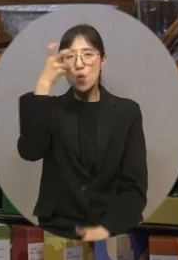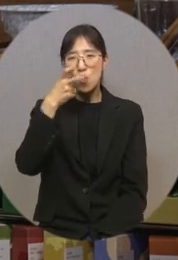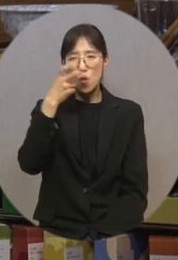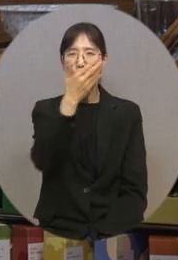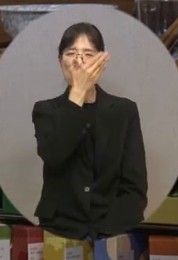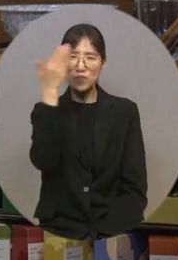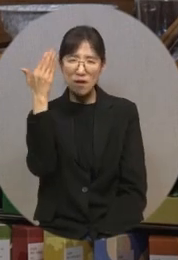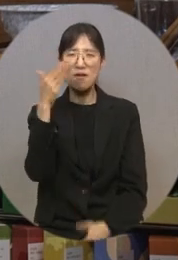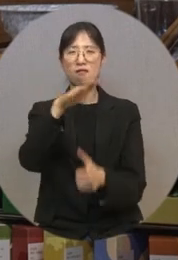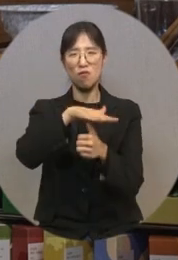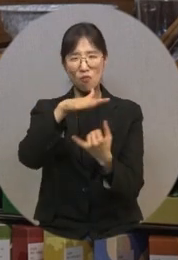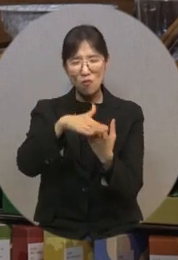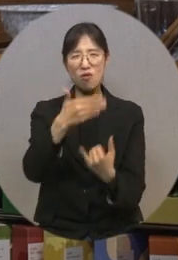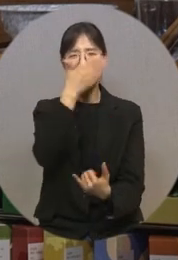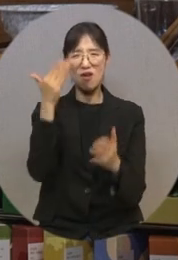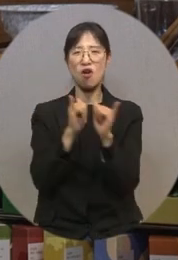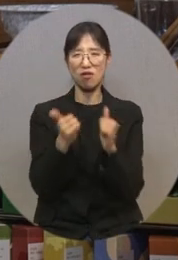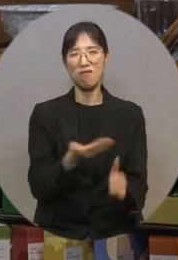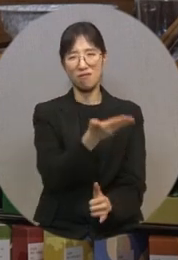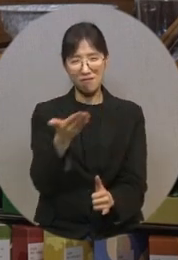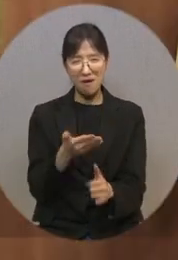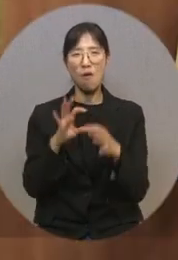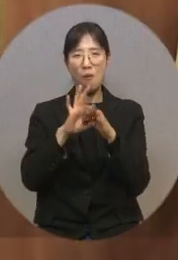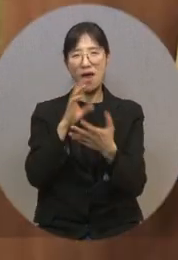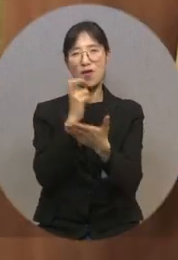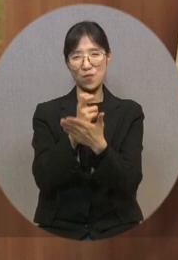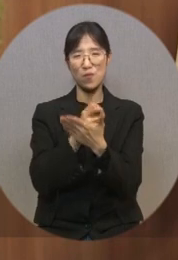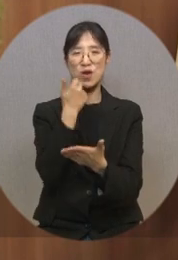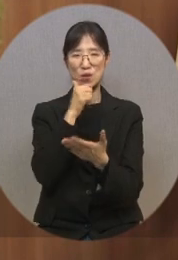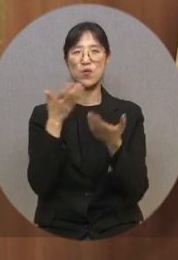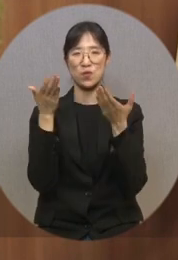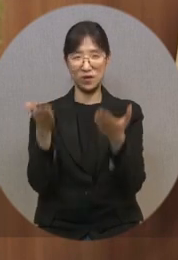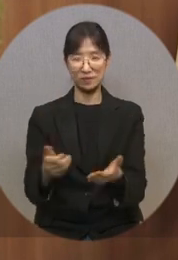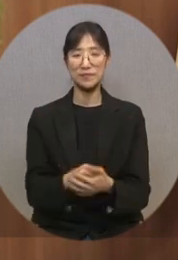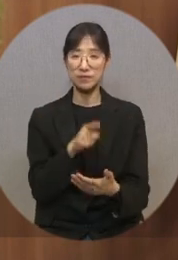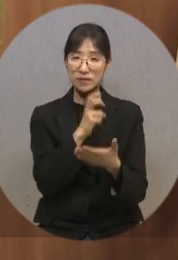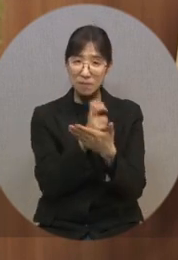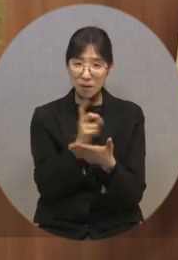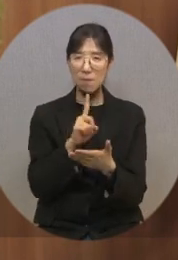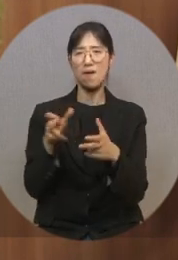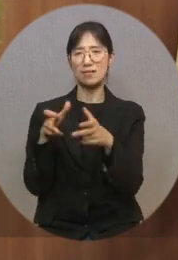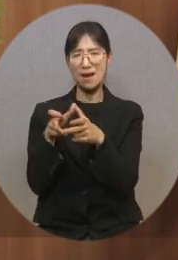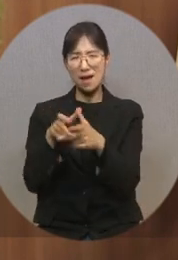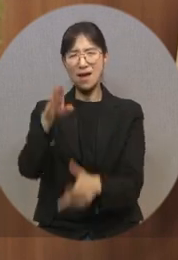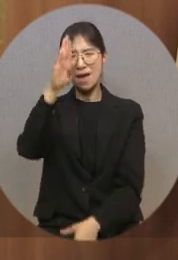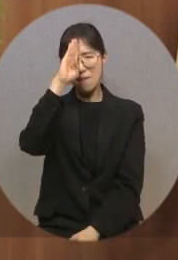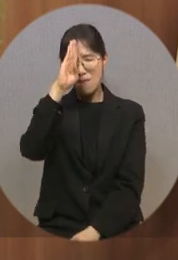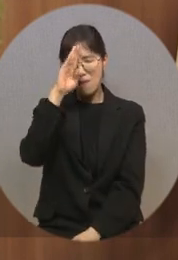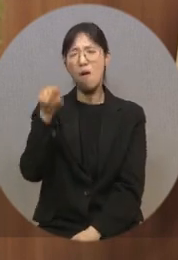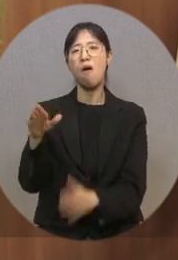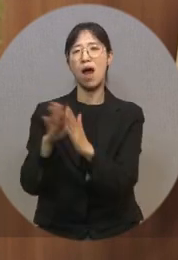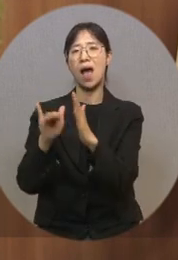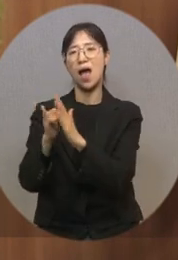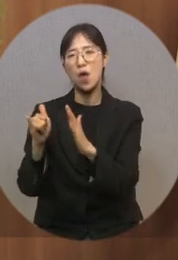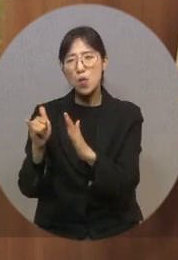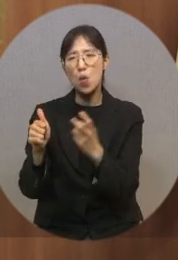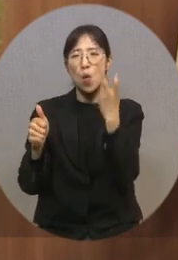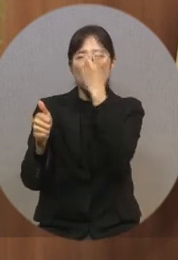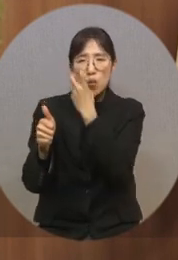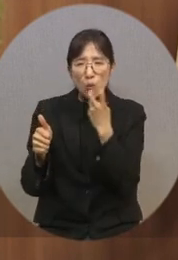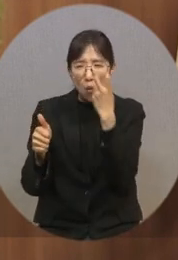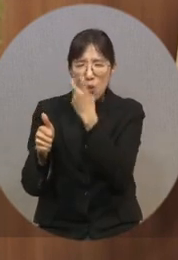청소년 지원 조례를 여러분들에게 소개해 드리려고 하는데요. 네, 이 조례는 장애나 질병을 가지고 있는